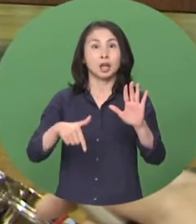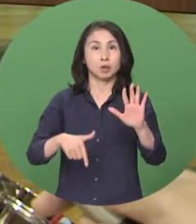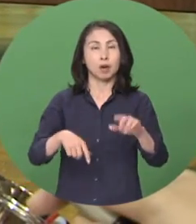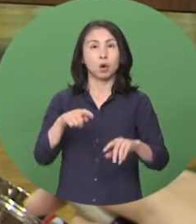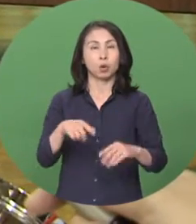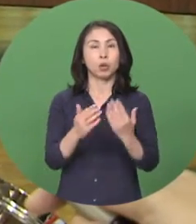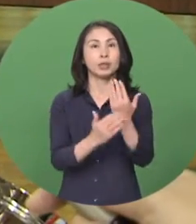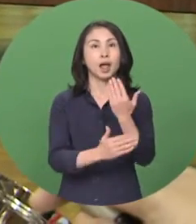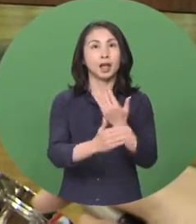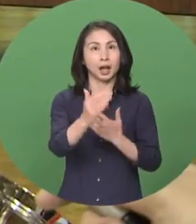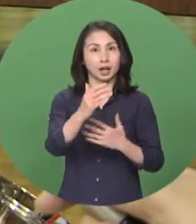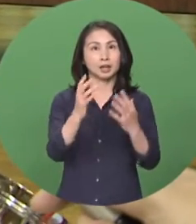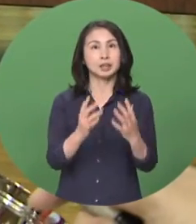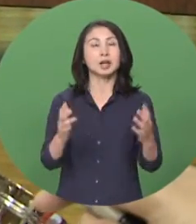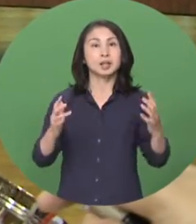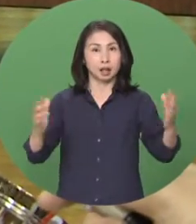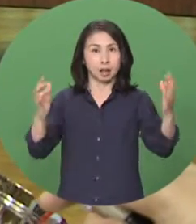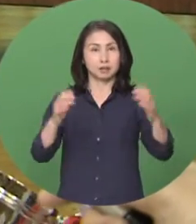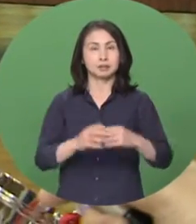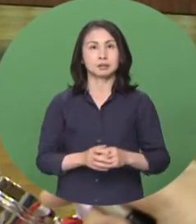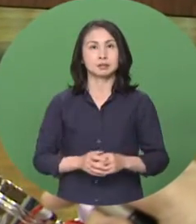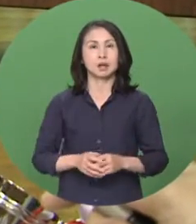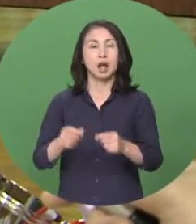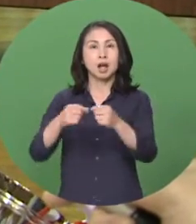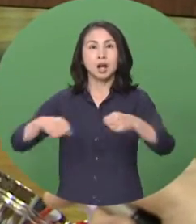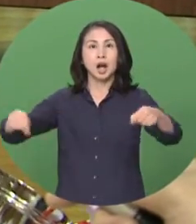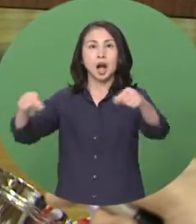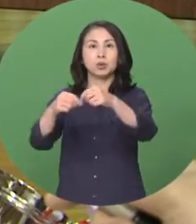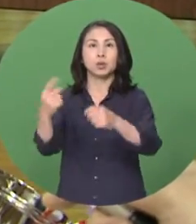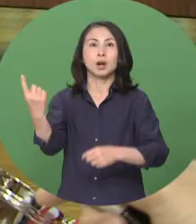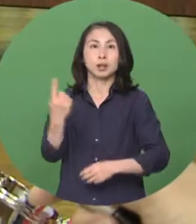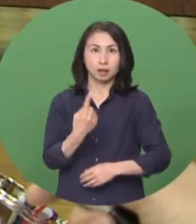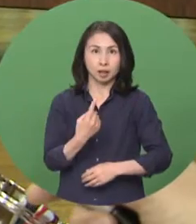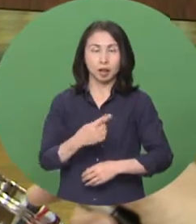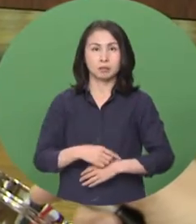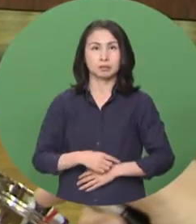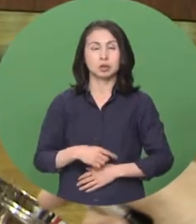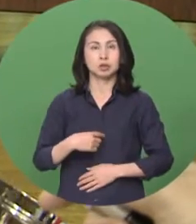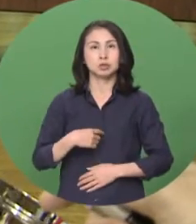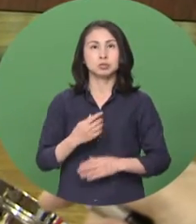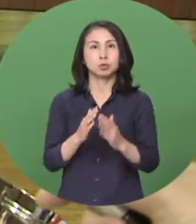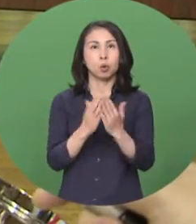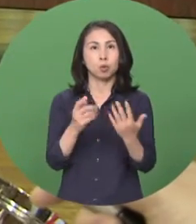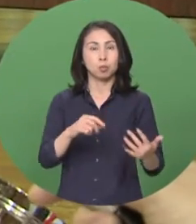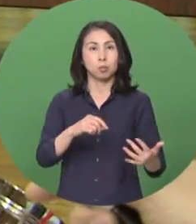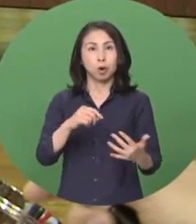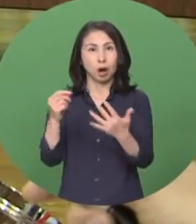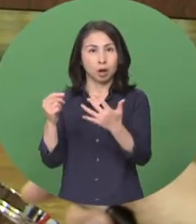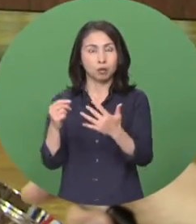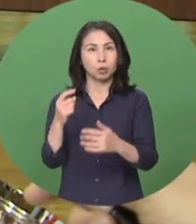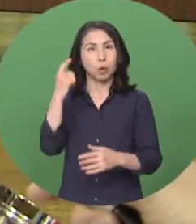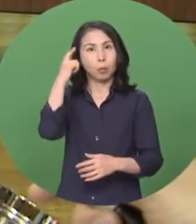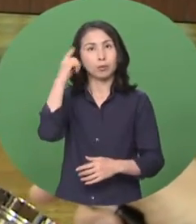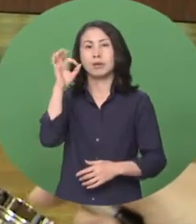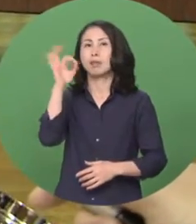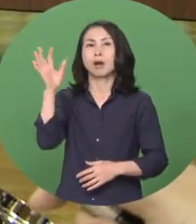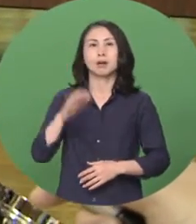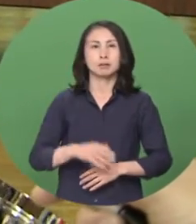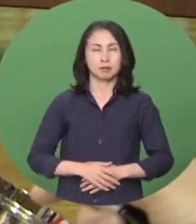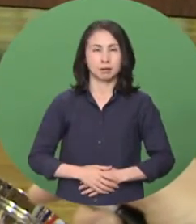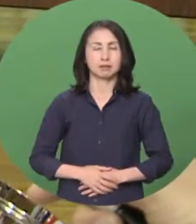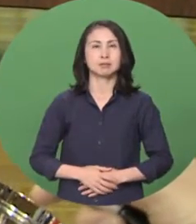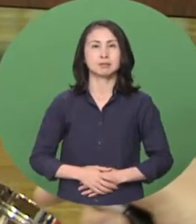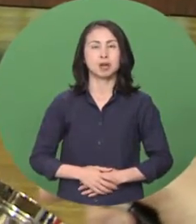ブリオバトルが盛んなので、とてもじゃないけど関東から来てこんなチャンプ本になれると思ってなかったの